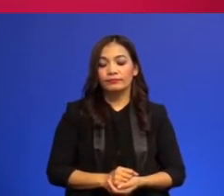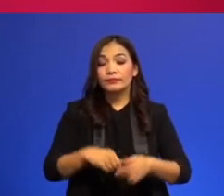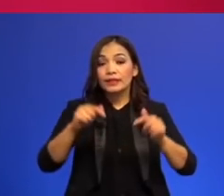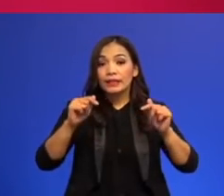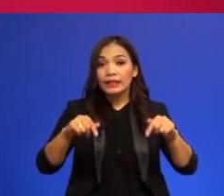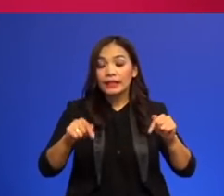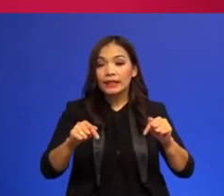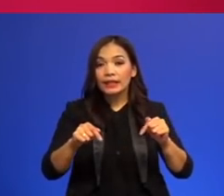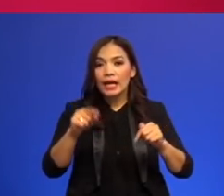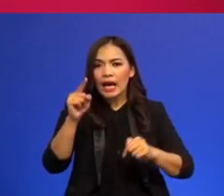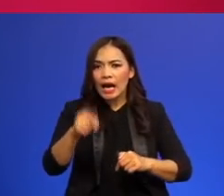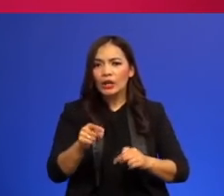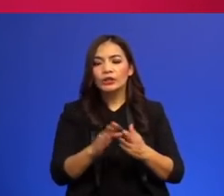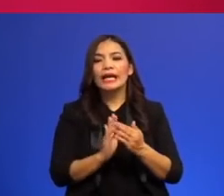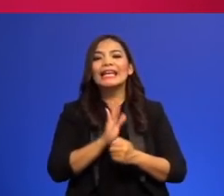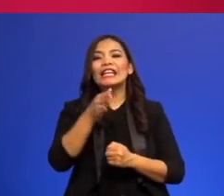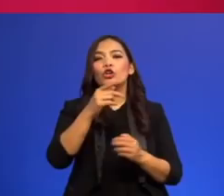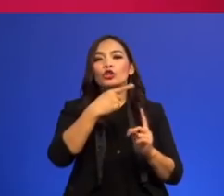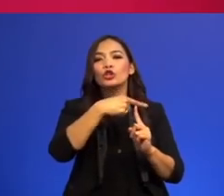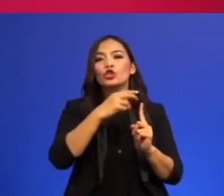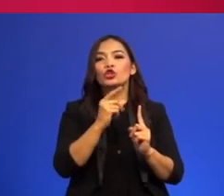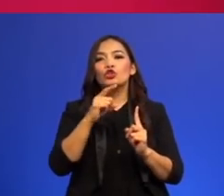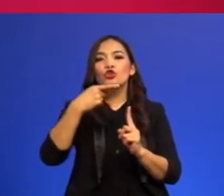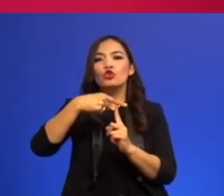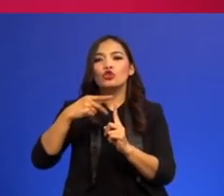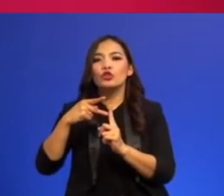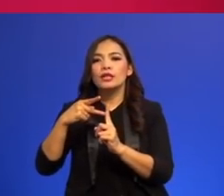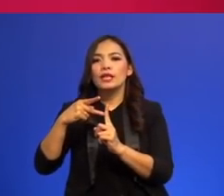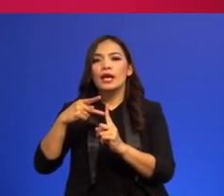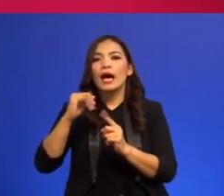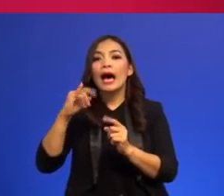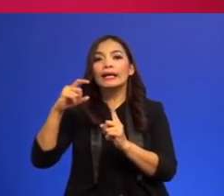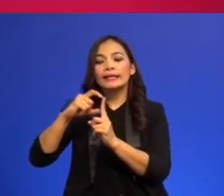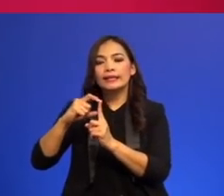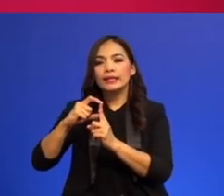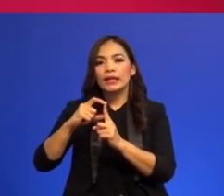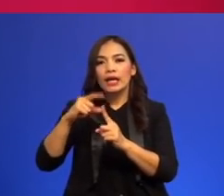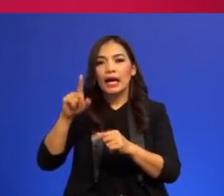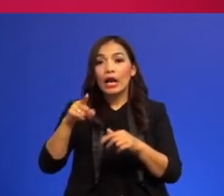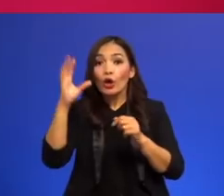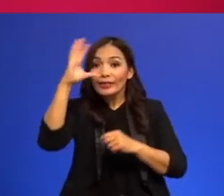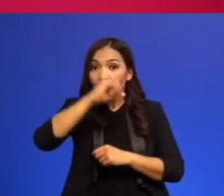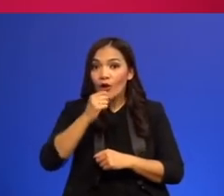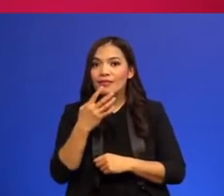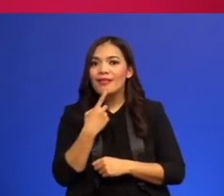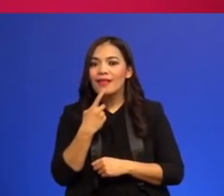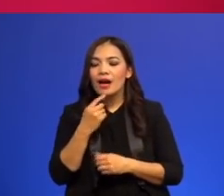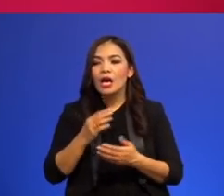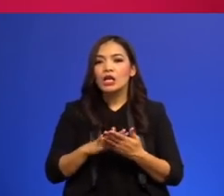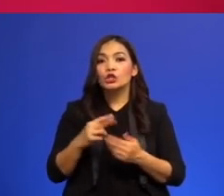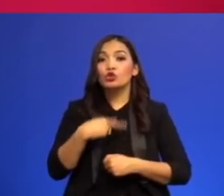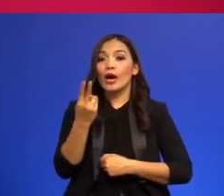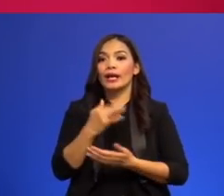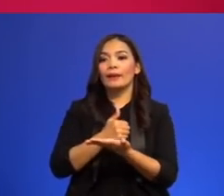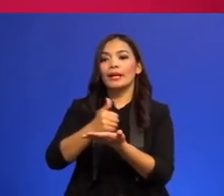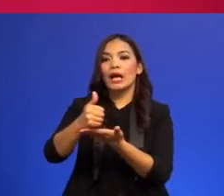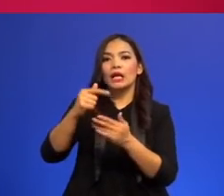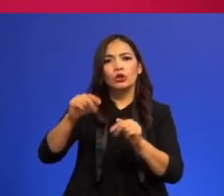Inilah gunanya ikut Truth ID. Ikut suara kebenaran harus kelasnya beda. Gak ada yang nganter, Anda yang